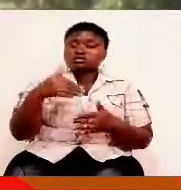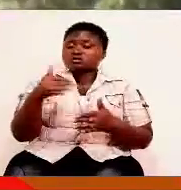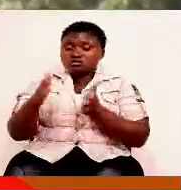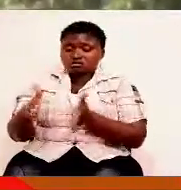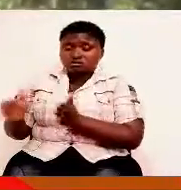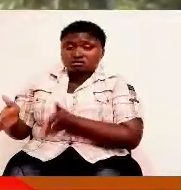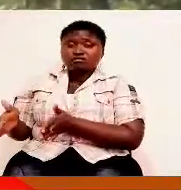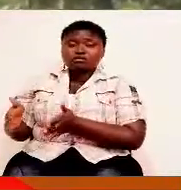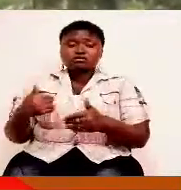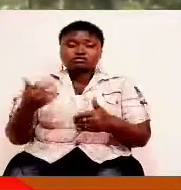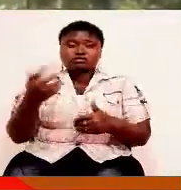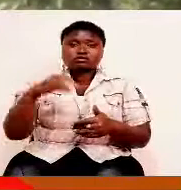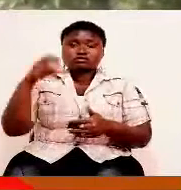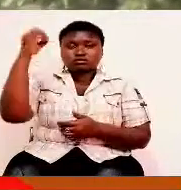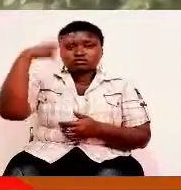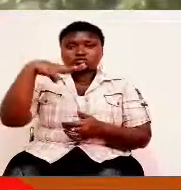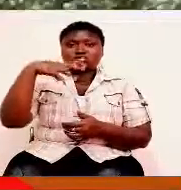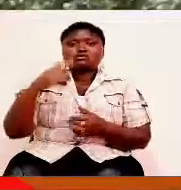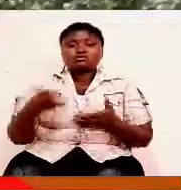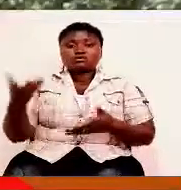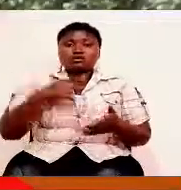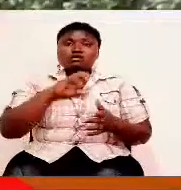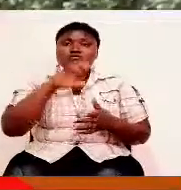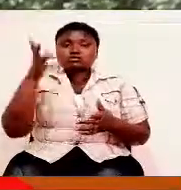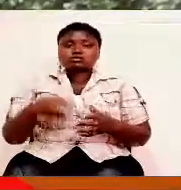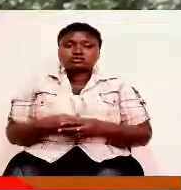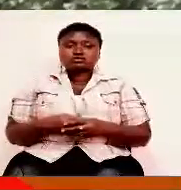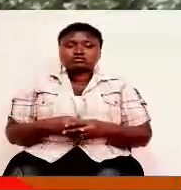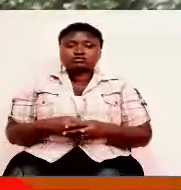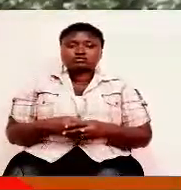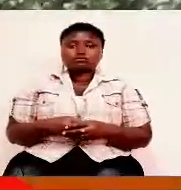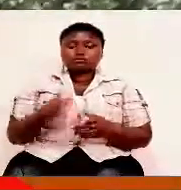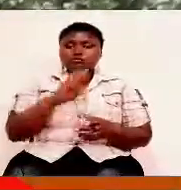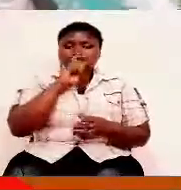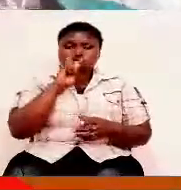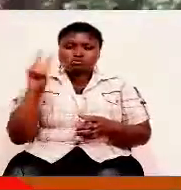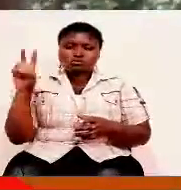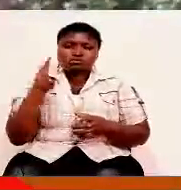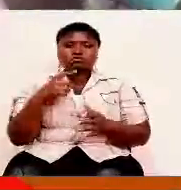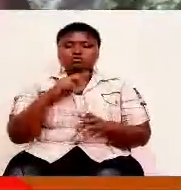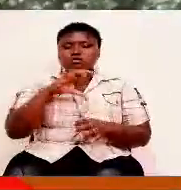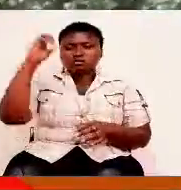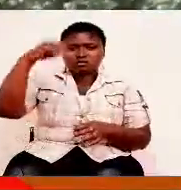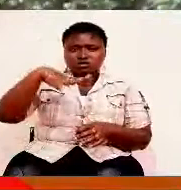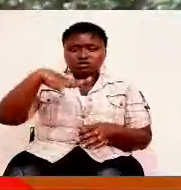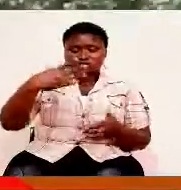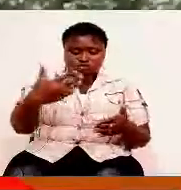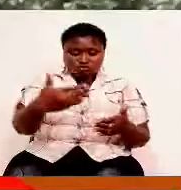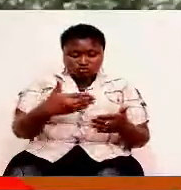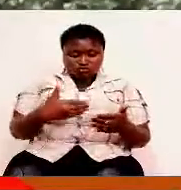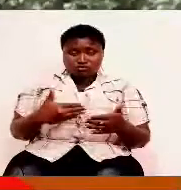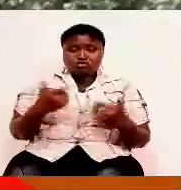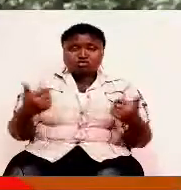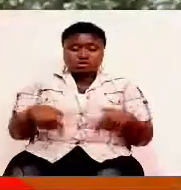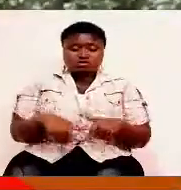Ota ule amueli oleja uero lagero. No tukikolo tole yonaga dhitima. Dhitima eha kuhe na idhue ginya